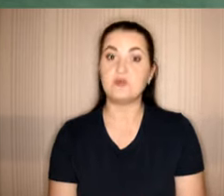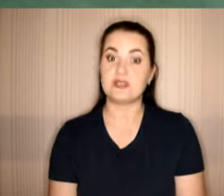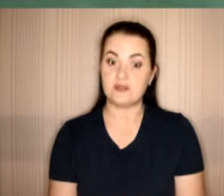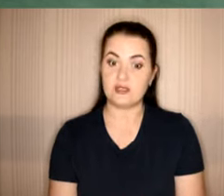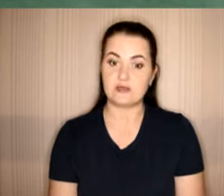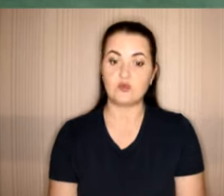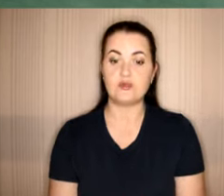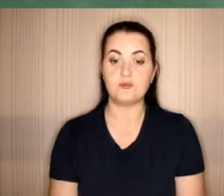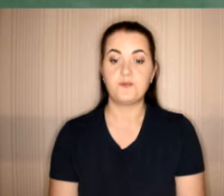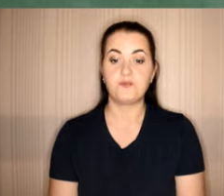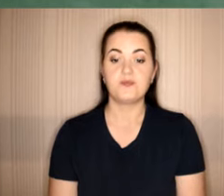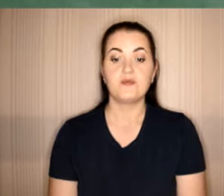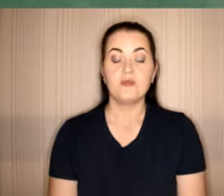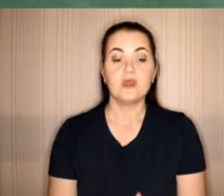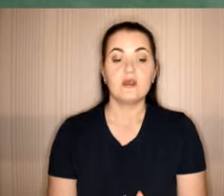відносні чи присвійні це будуть.